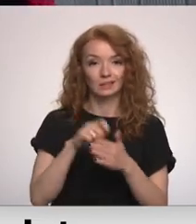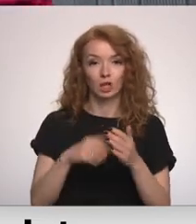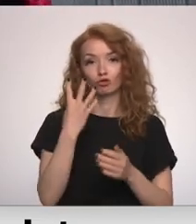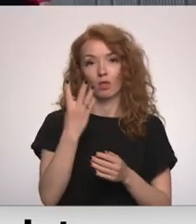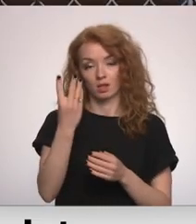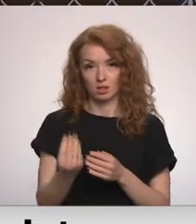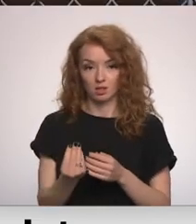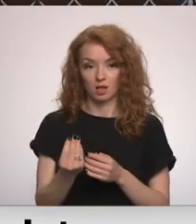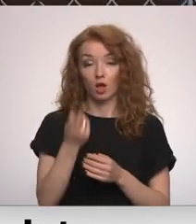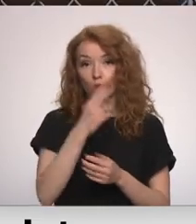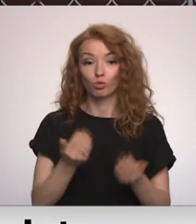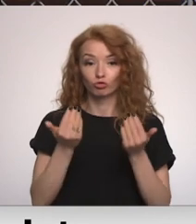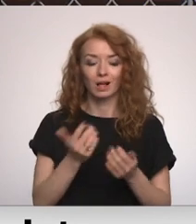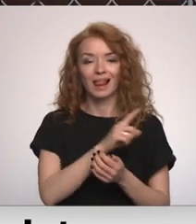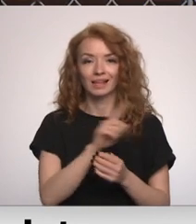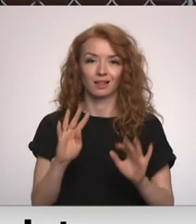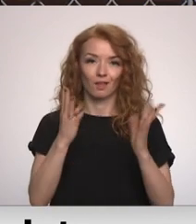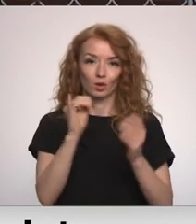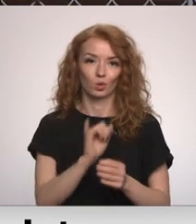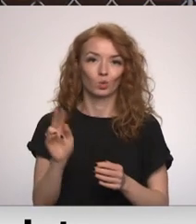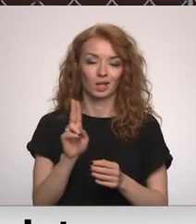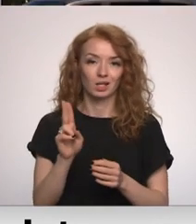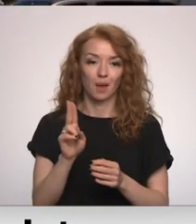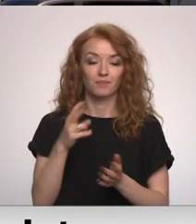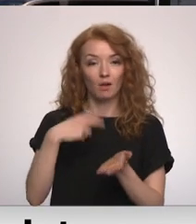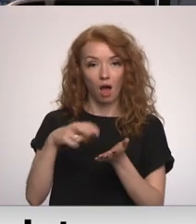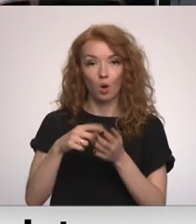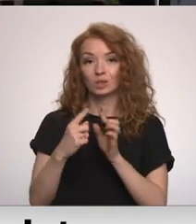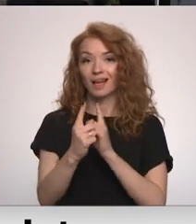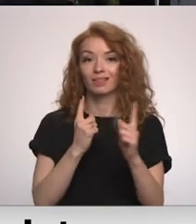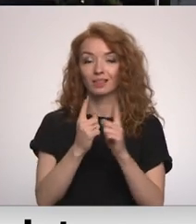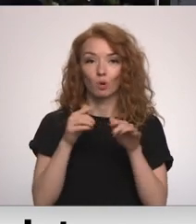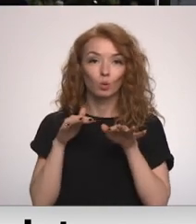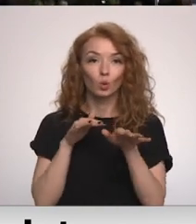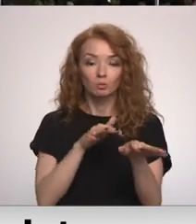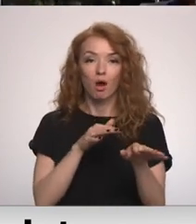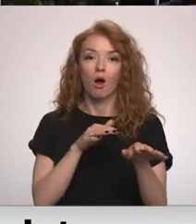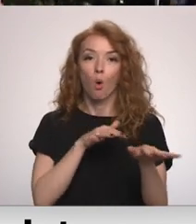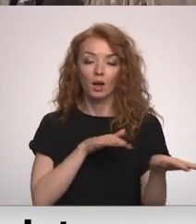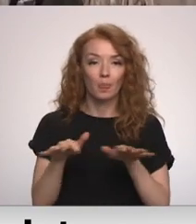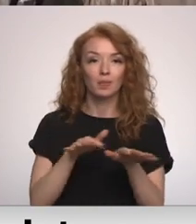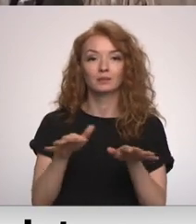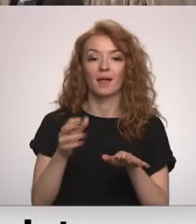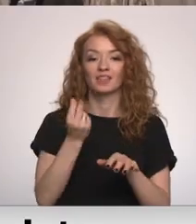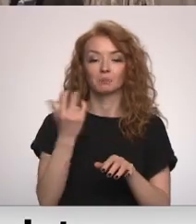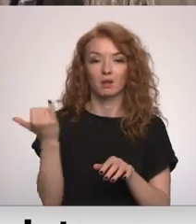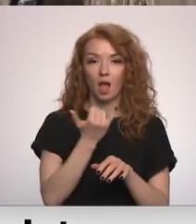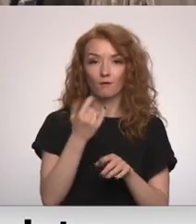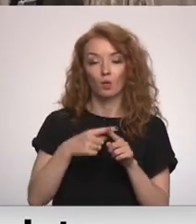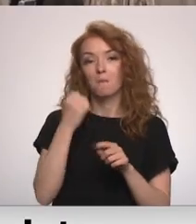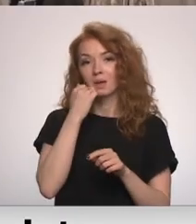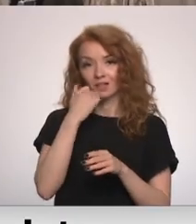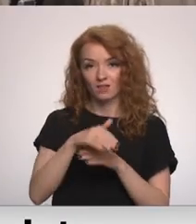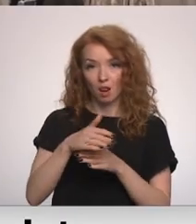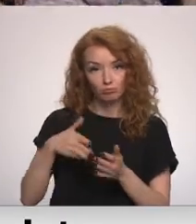4 dienas no šodienas līdz 9. jūnijam. Gājēju un satiksmes plūsmu šajā laikā tiks organizēts pa 13. Janvāru un Maskavas